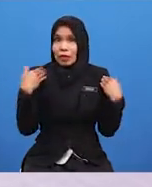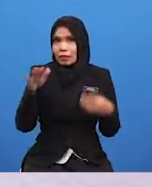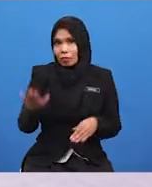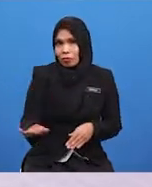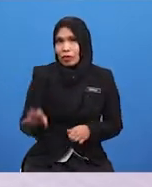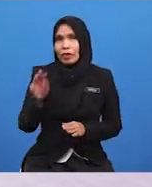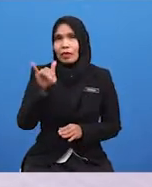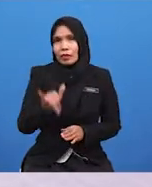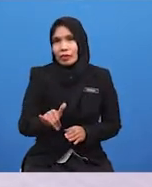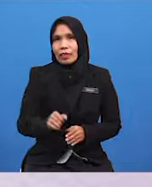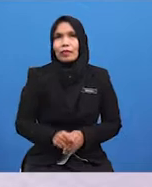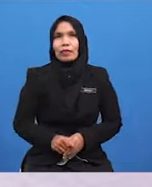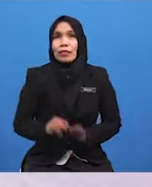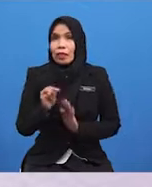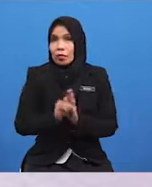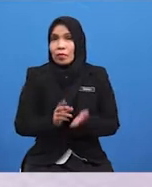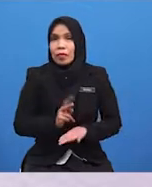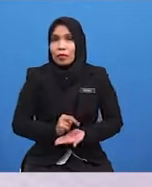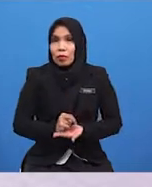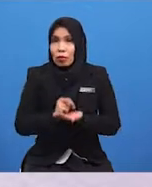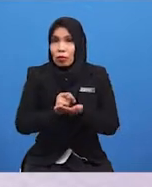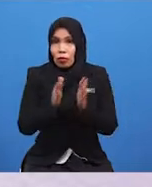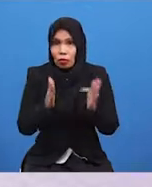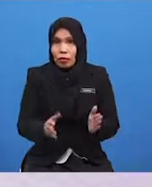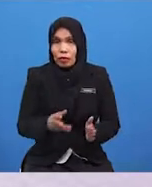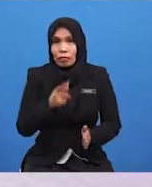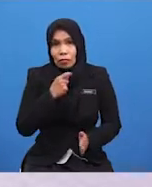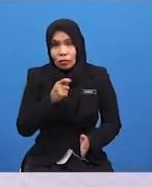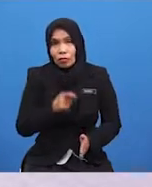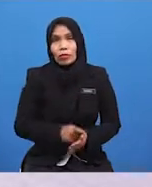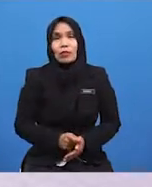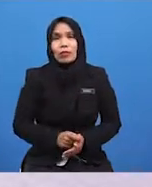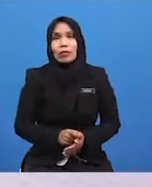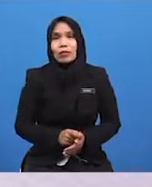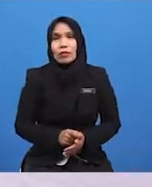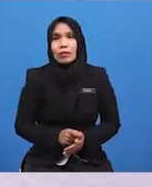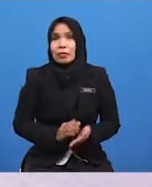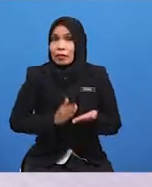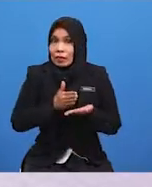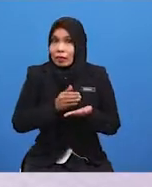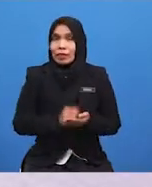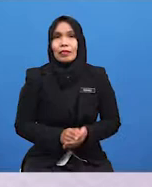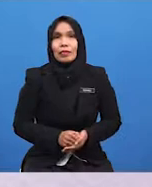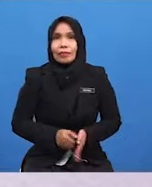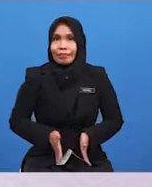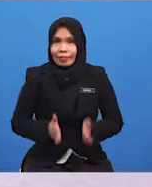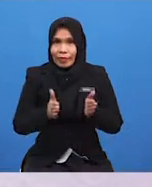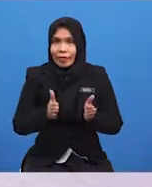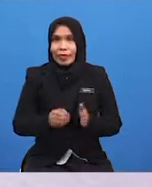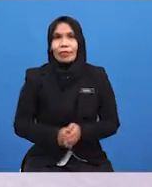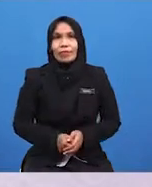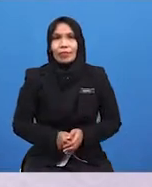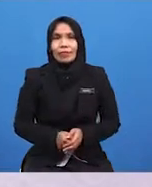menolong orang tua untuk melintas Jalan ini merupakan kelakuan diri